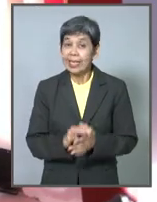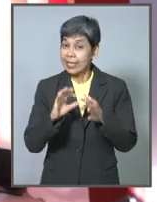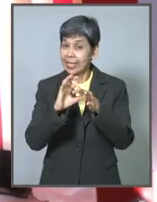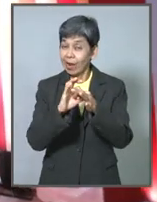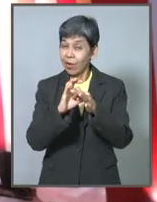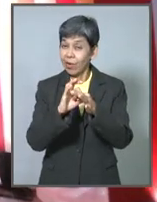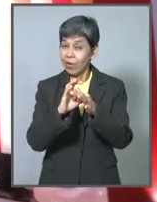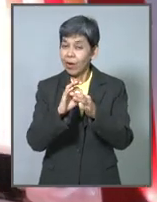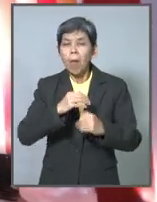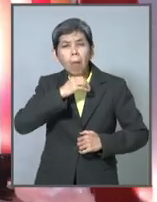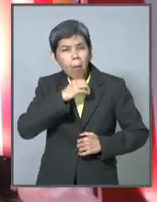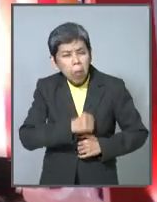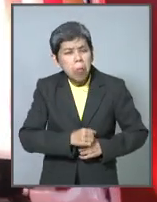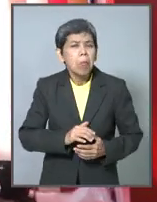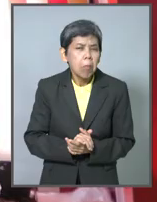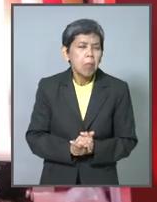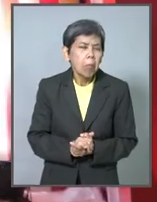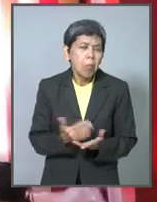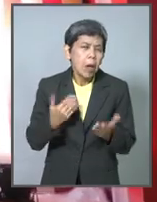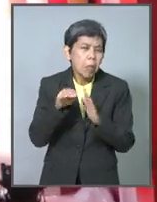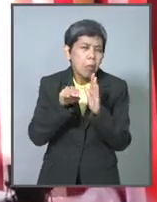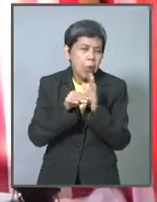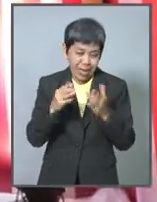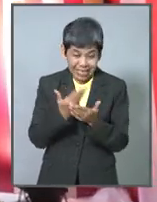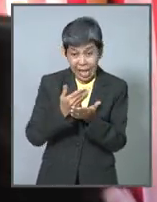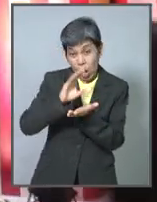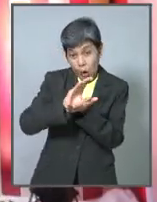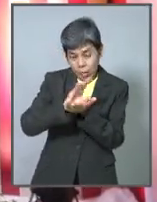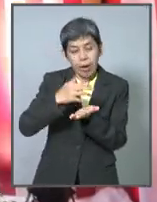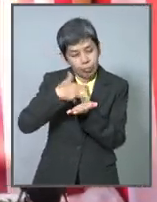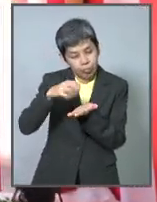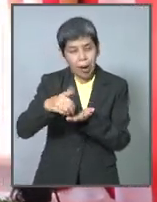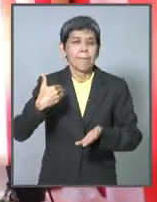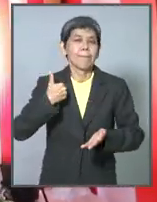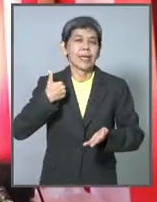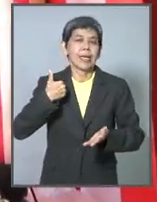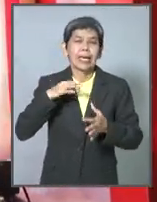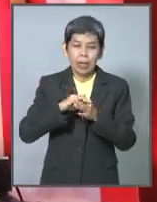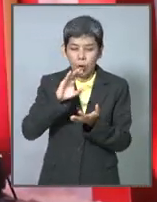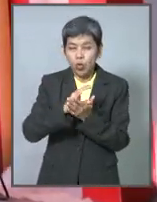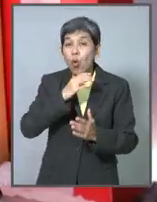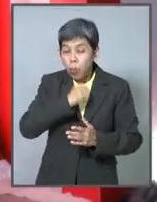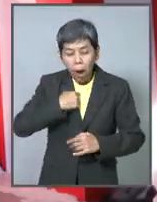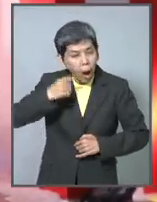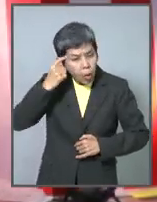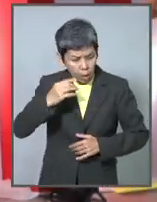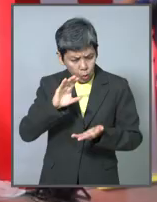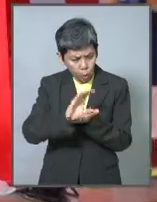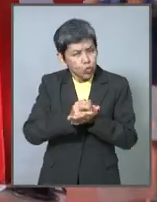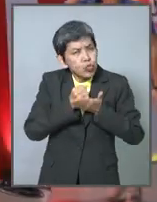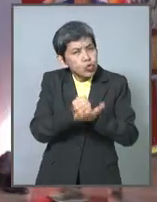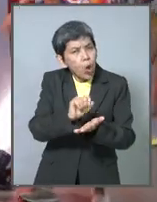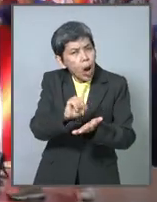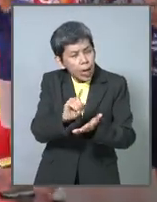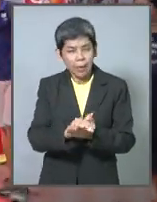กองทุนผู้สูงอายุเนี่ยฮะวันนี้มีอะไรบ้าง กองทุนผู้สูงอายุวันนี้มาประชาสัมพันธ์เรื่องของผู้สูงอายุได้ทราบว่ากองทุนนี้ช่วยอะไรได้บ้